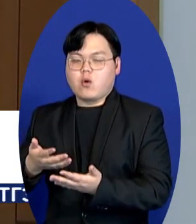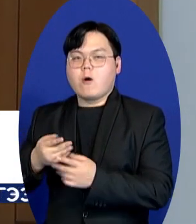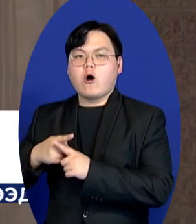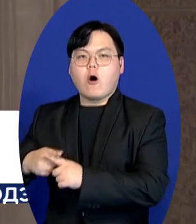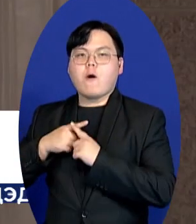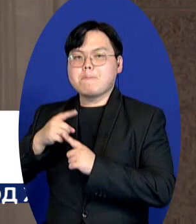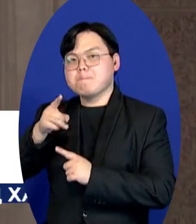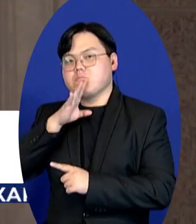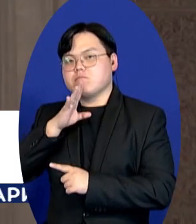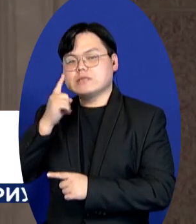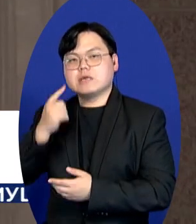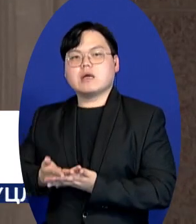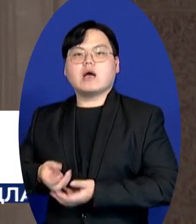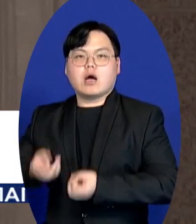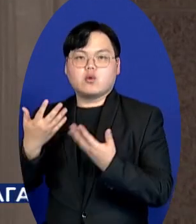хийх саналыг гаргаад байгаа юм.